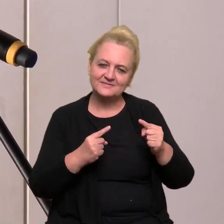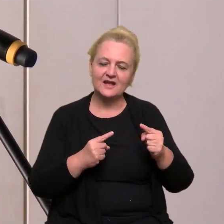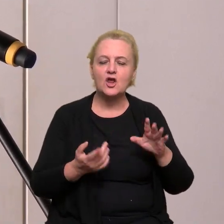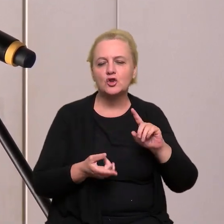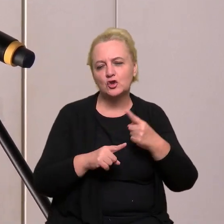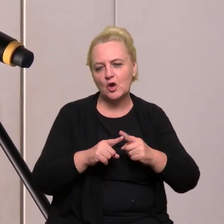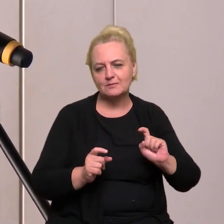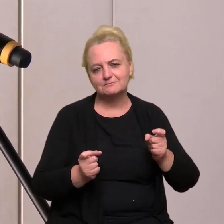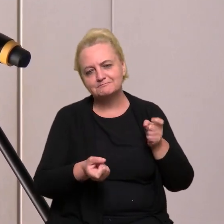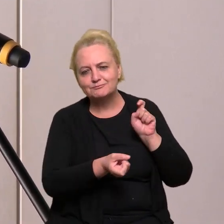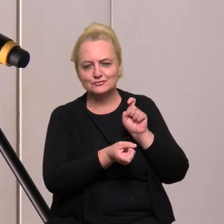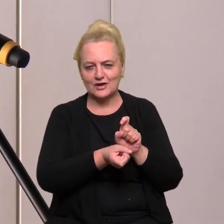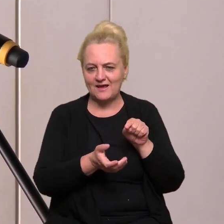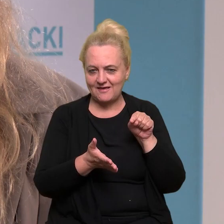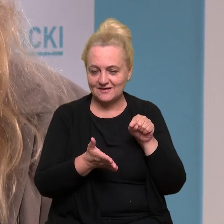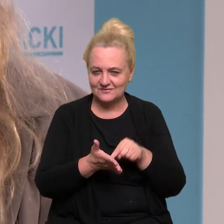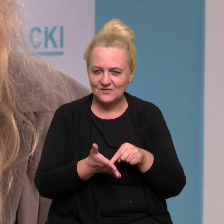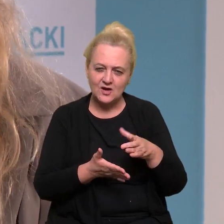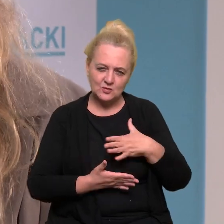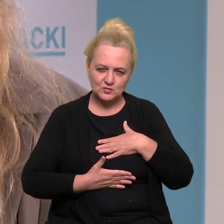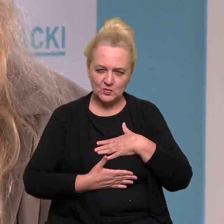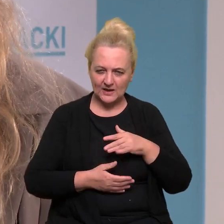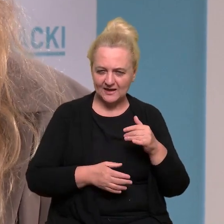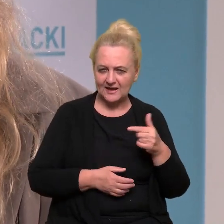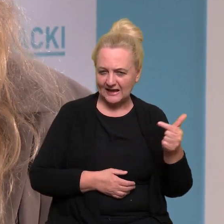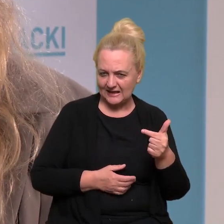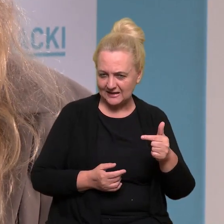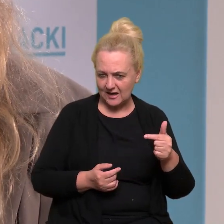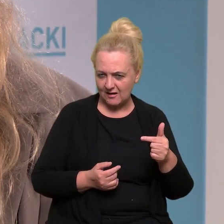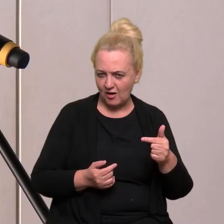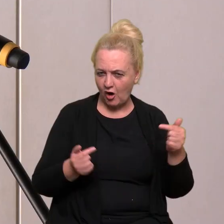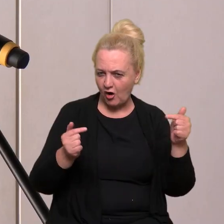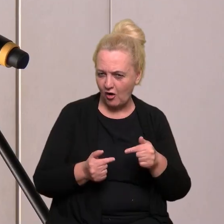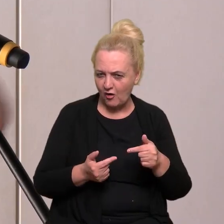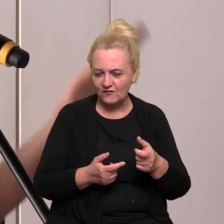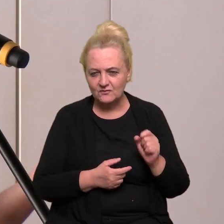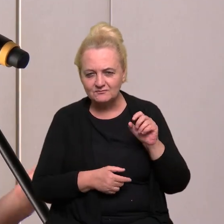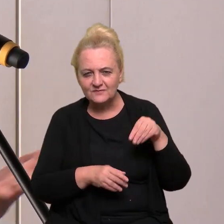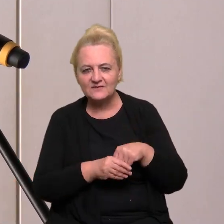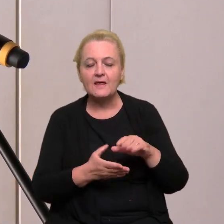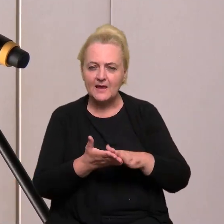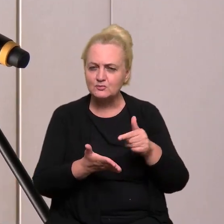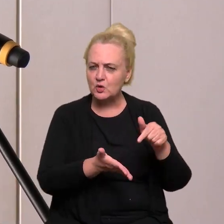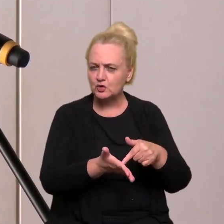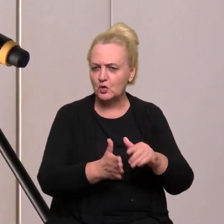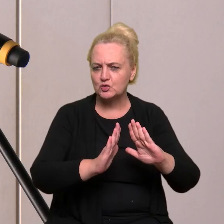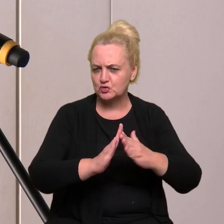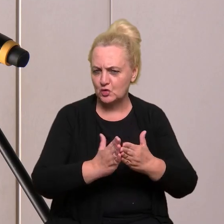przeciwko. Więc jak to, czy to nie ma konfliktu interesów w tym, na przykład z tą książką?